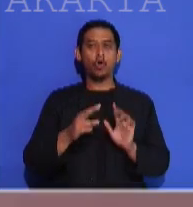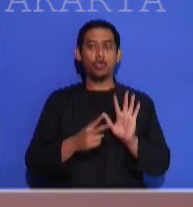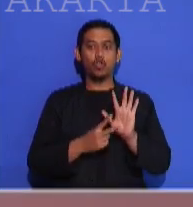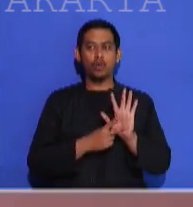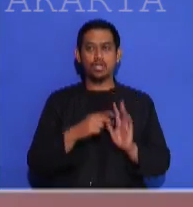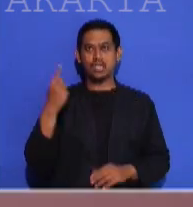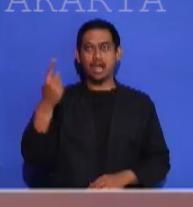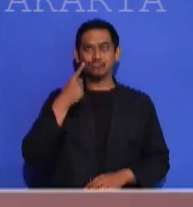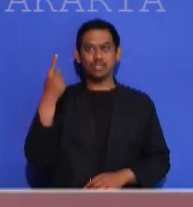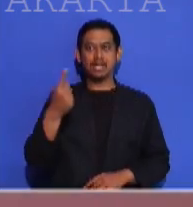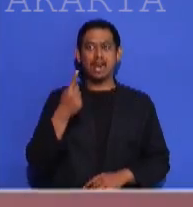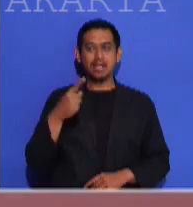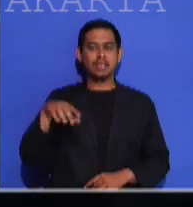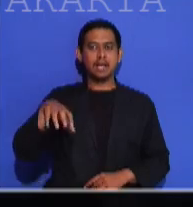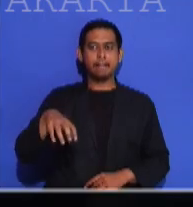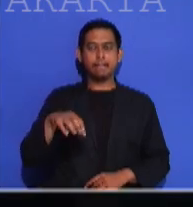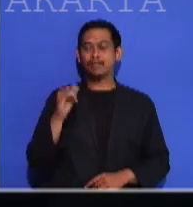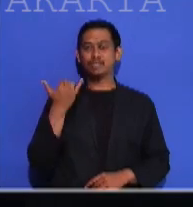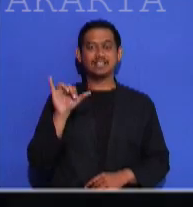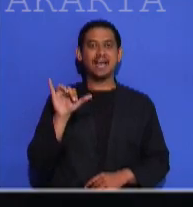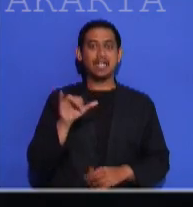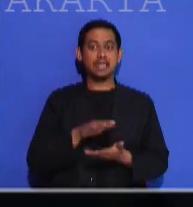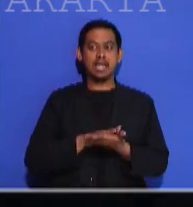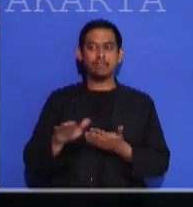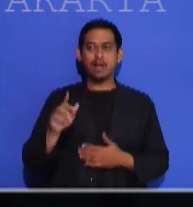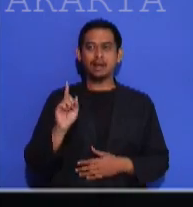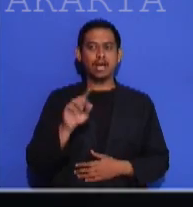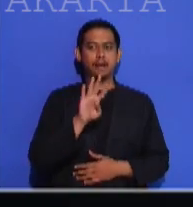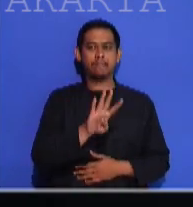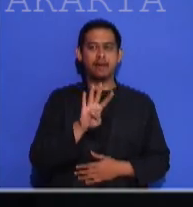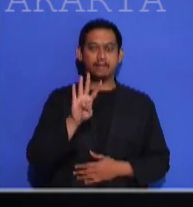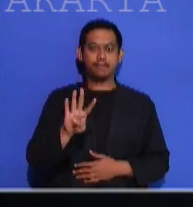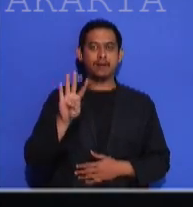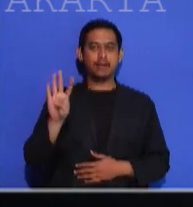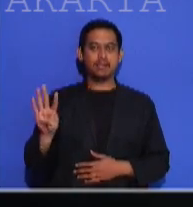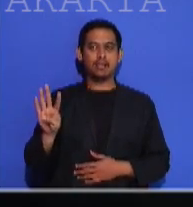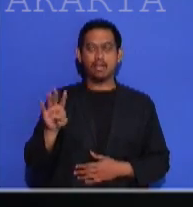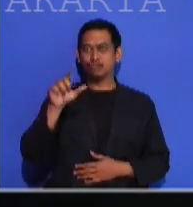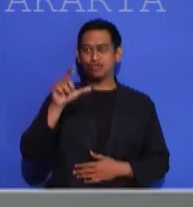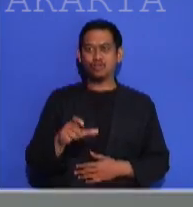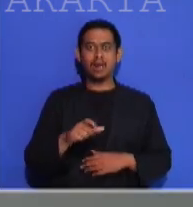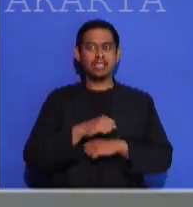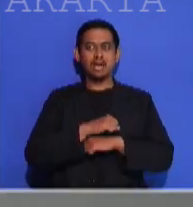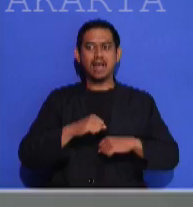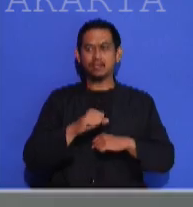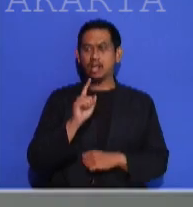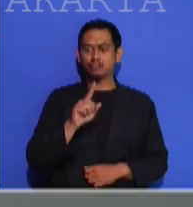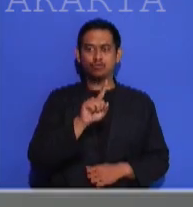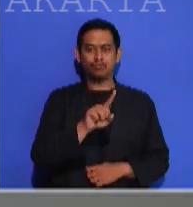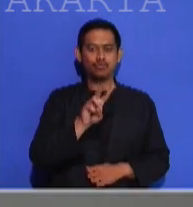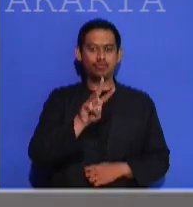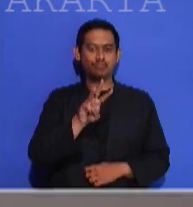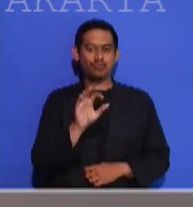ini Kontingen Daerah Istimewa Yogyakarta mengirimkan sebanyak 444 atlet beserta 130